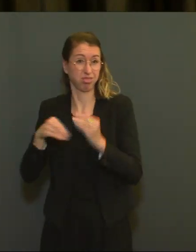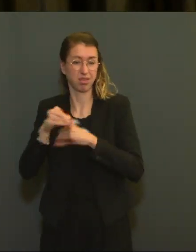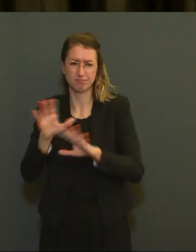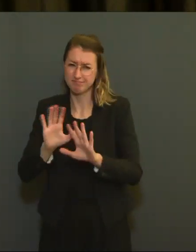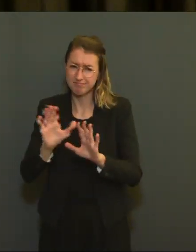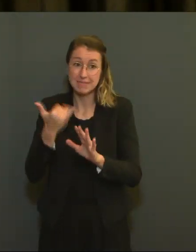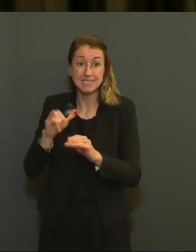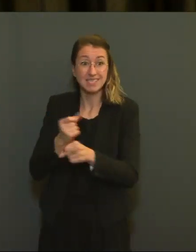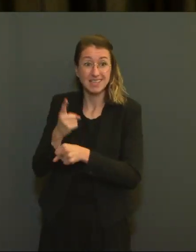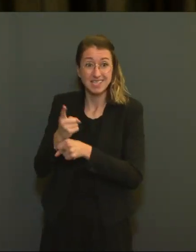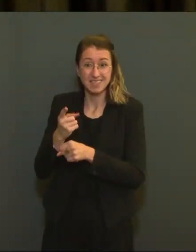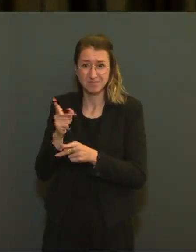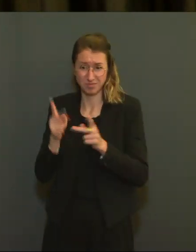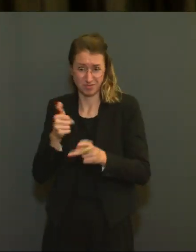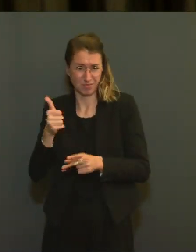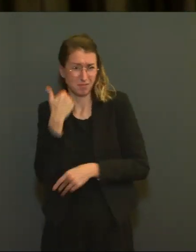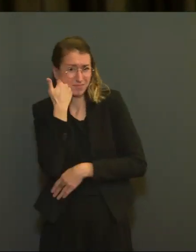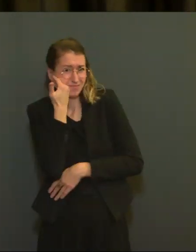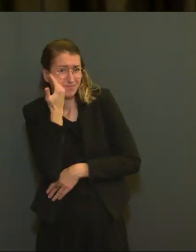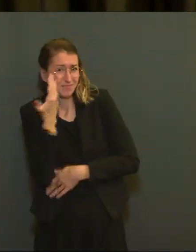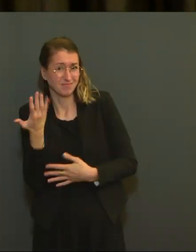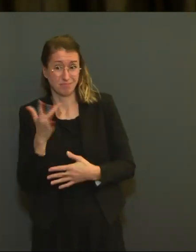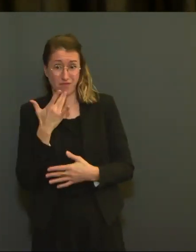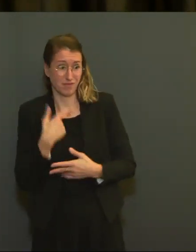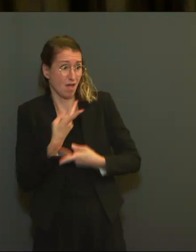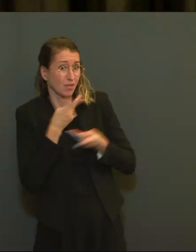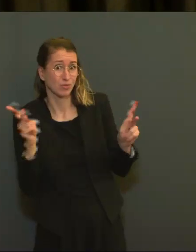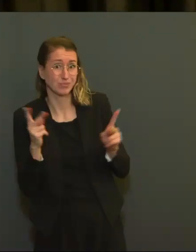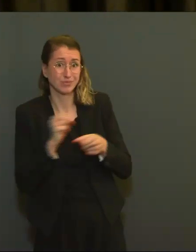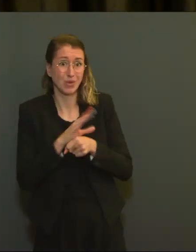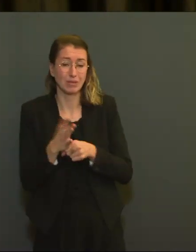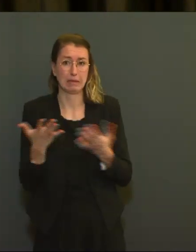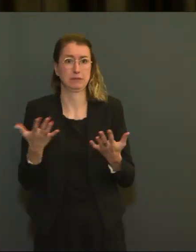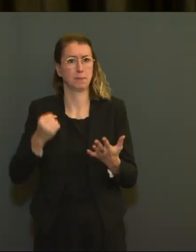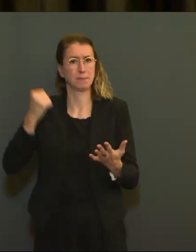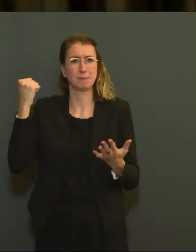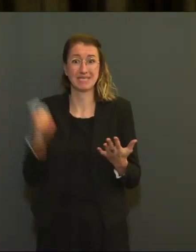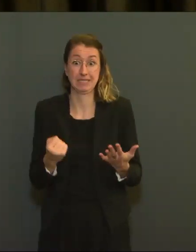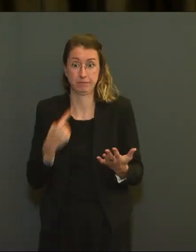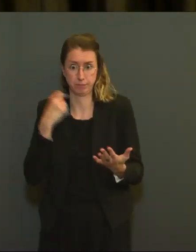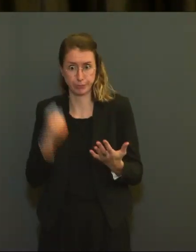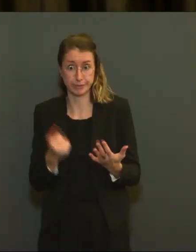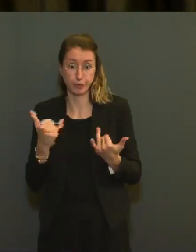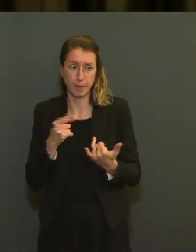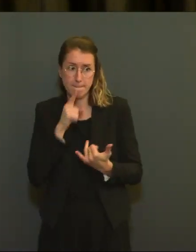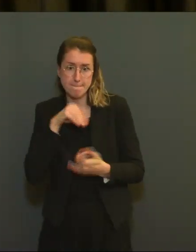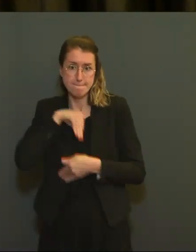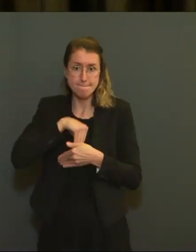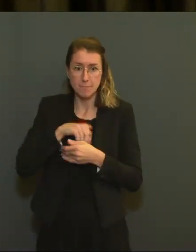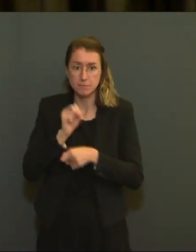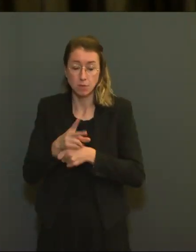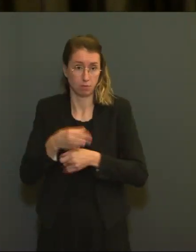prennent les mesures pour leur santé et celle de leurs proches. Au contraire, on doit être plus là pour